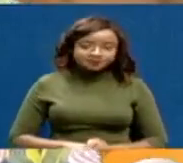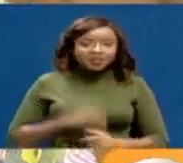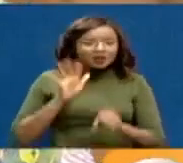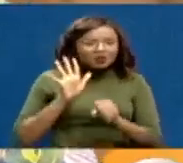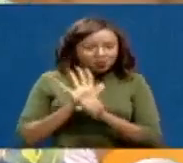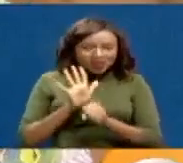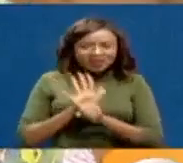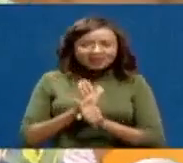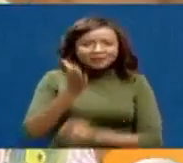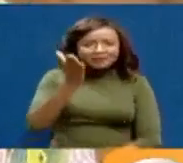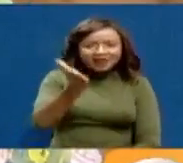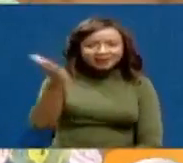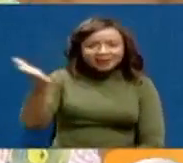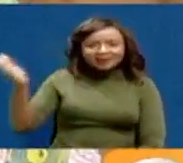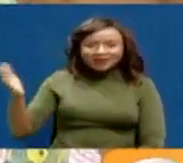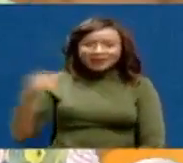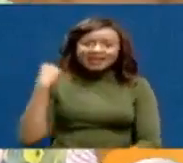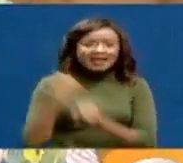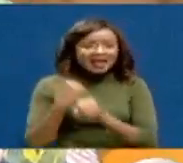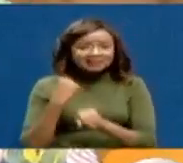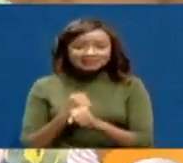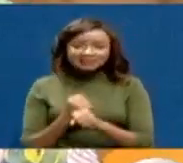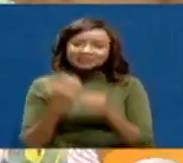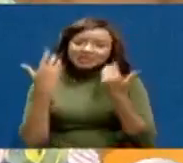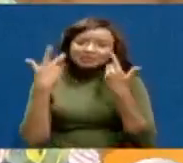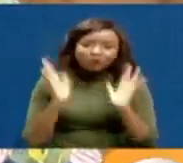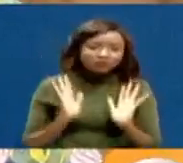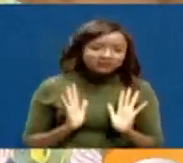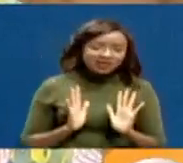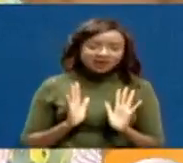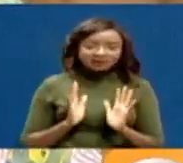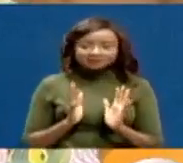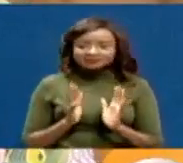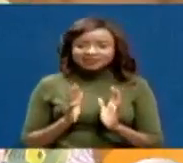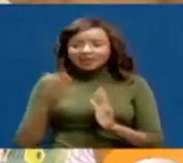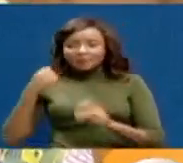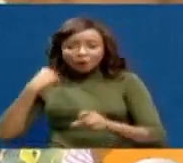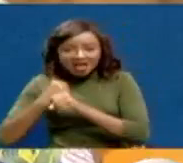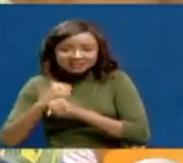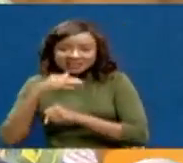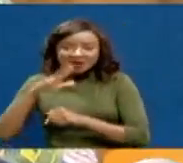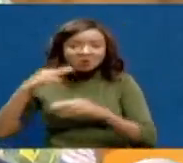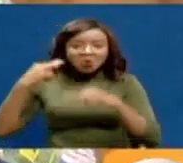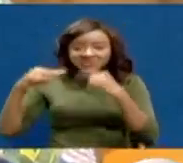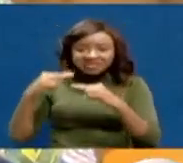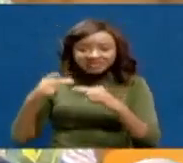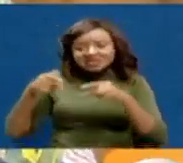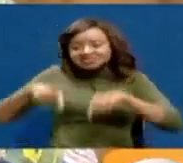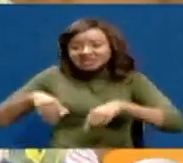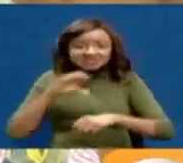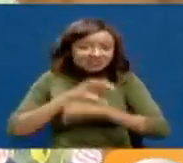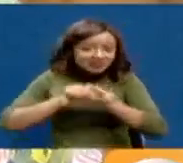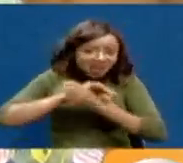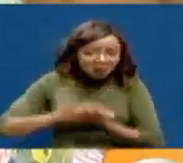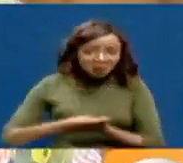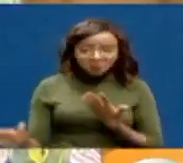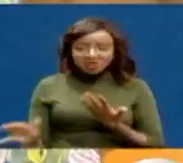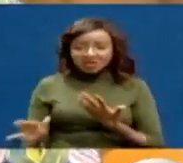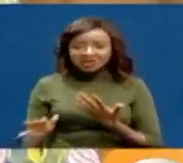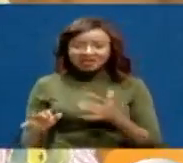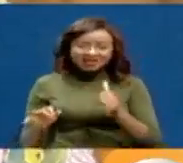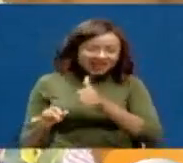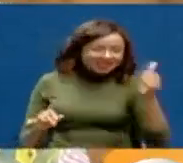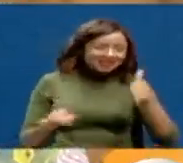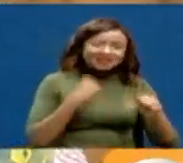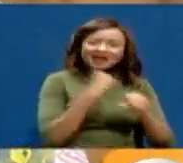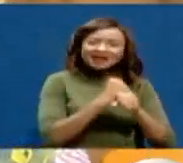Wengi wamepoteza makazi yao katika mahoteli na kwingine kwa sababu ya huu